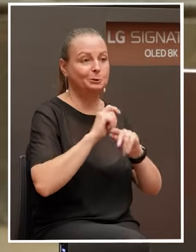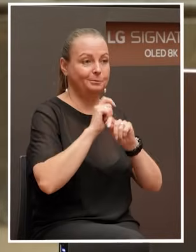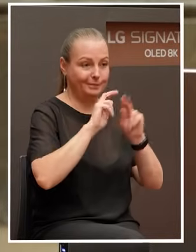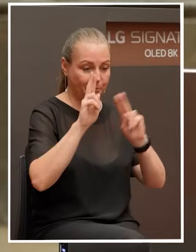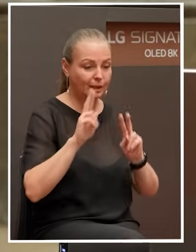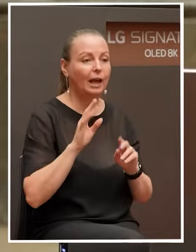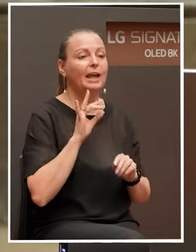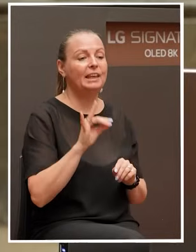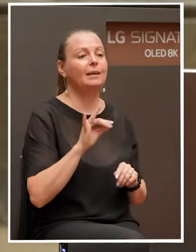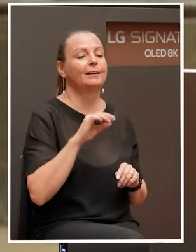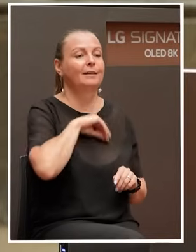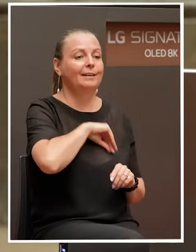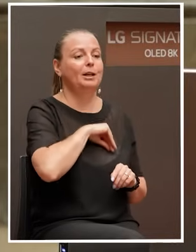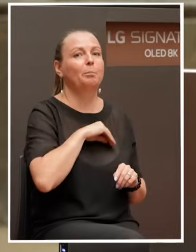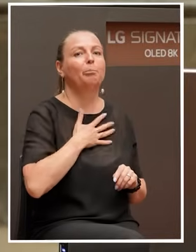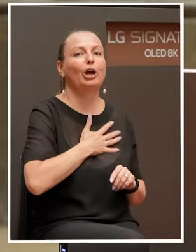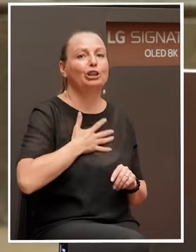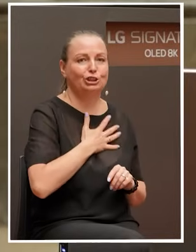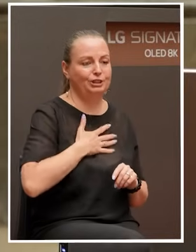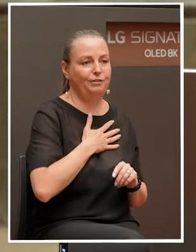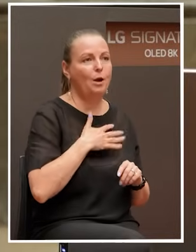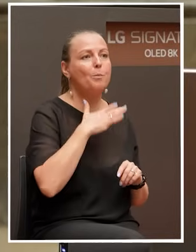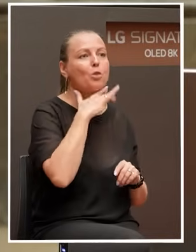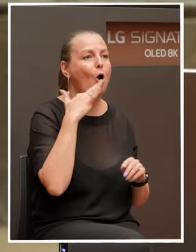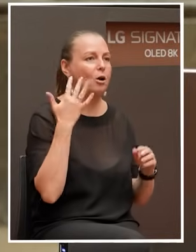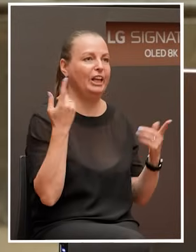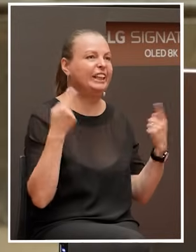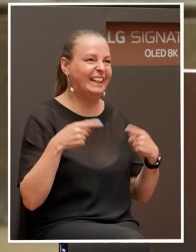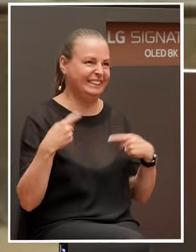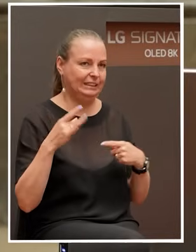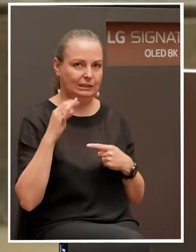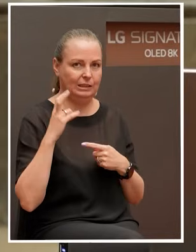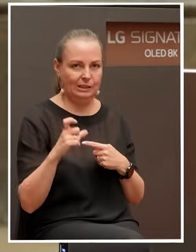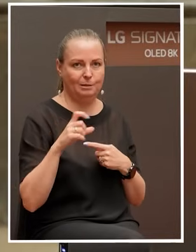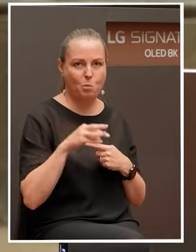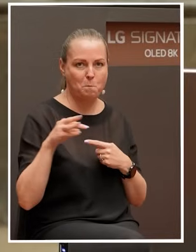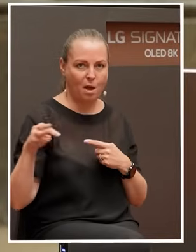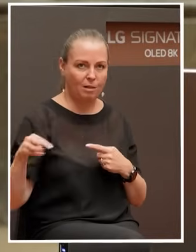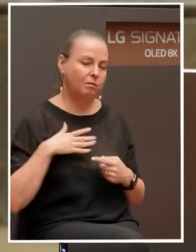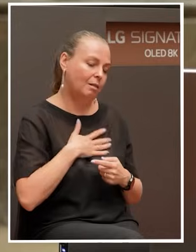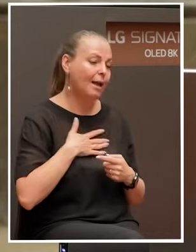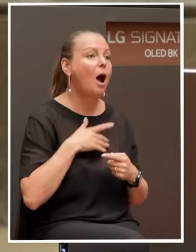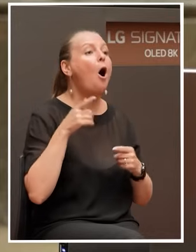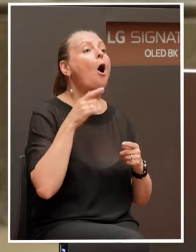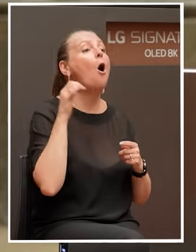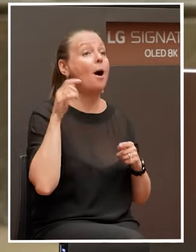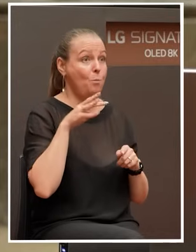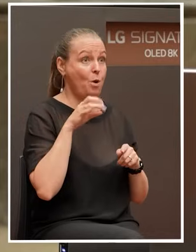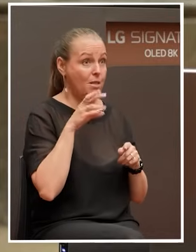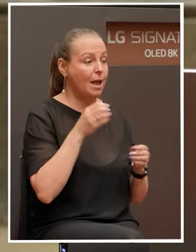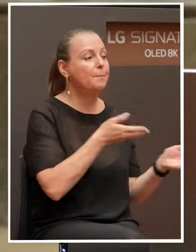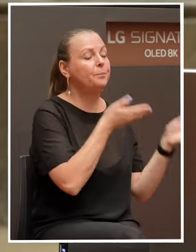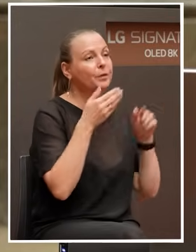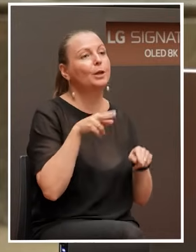и пережив довольно много кризисных моментов, он зовет